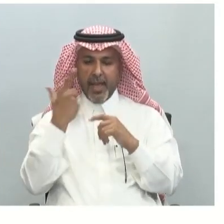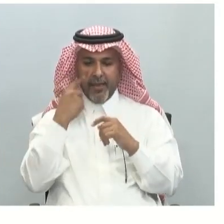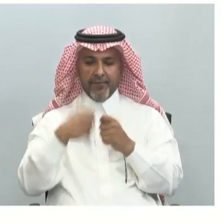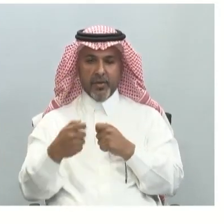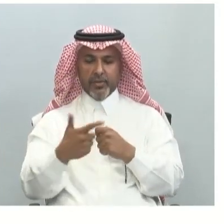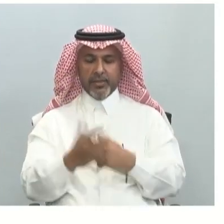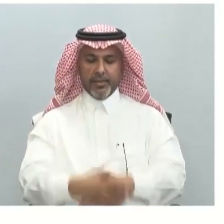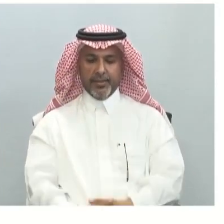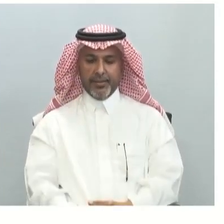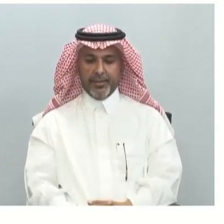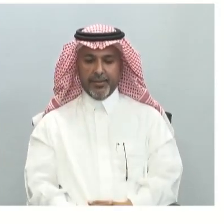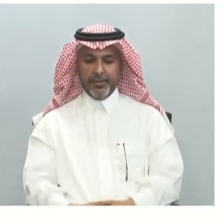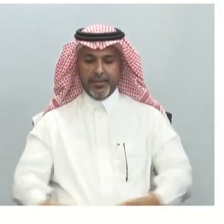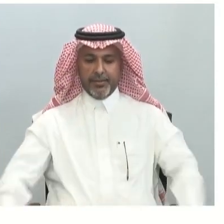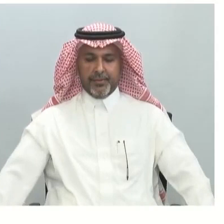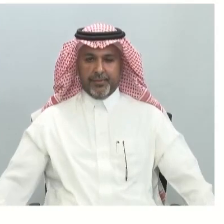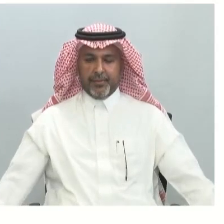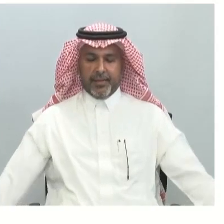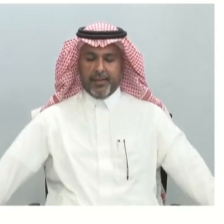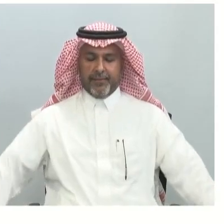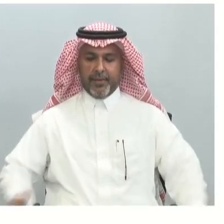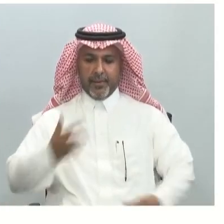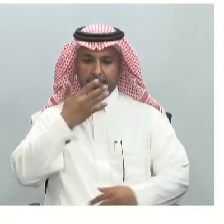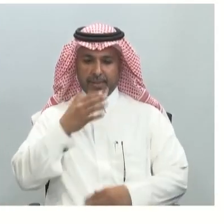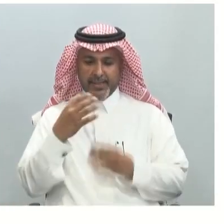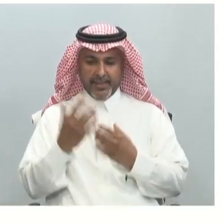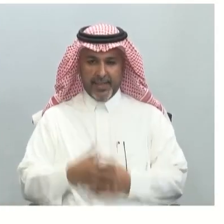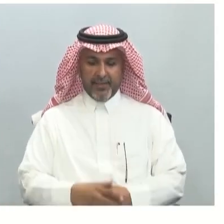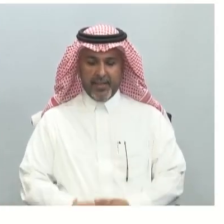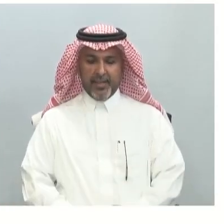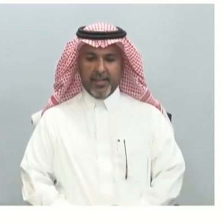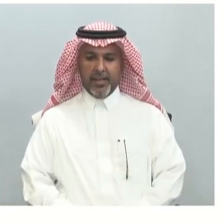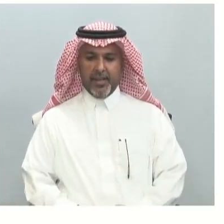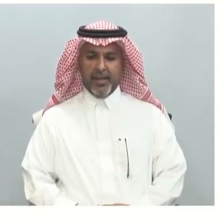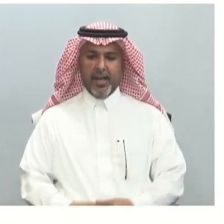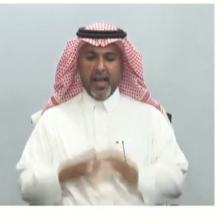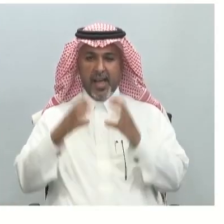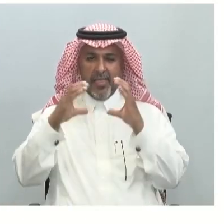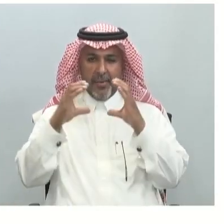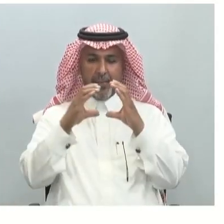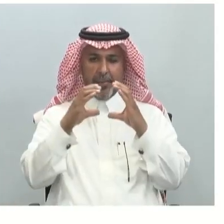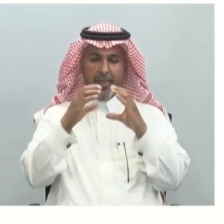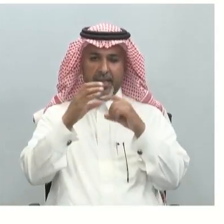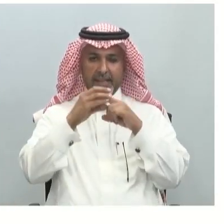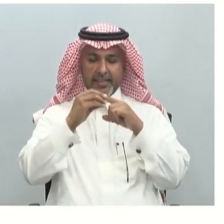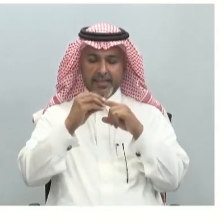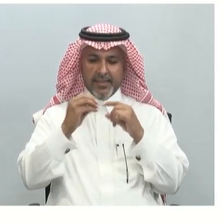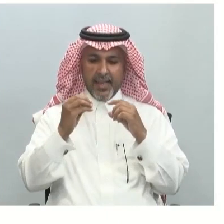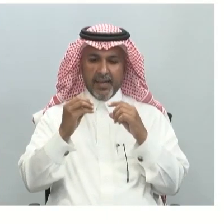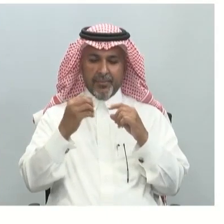يستطيع التوزيع من منكم احسنتم ممتاز راح ناخذ اللي هو السالب